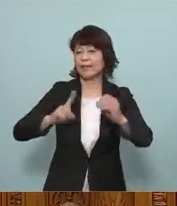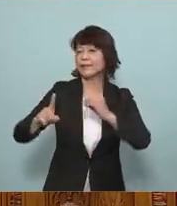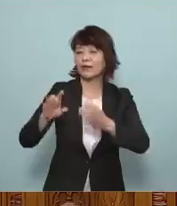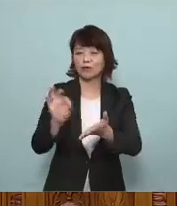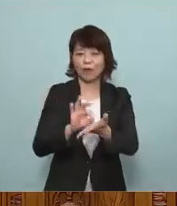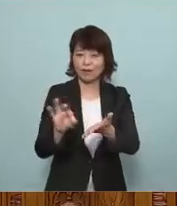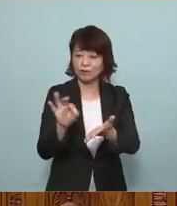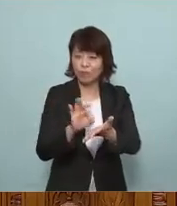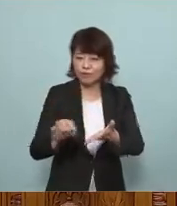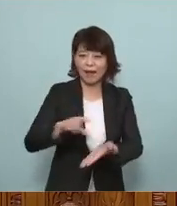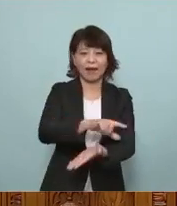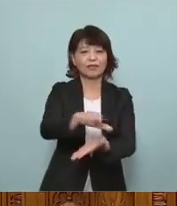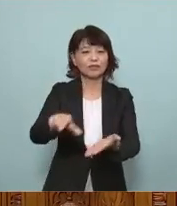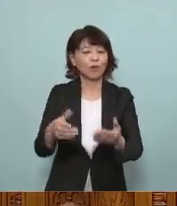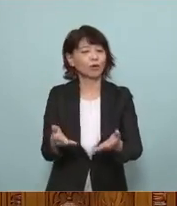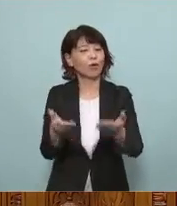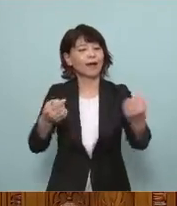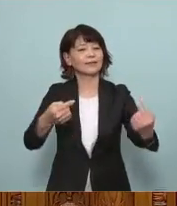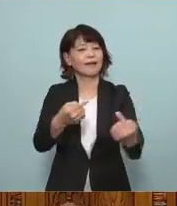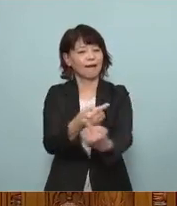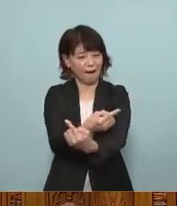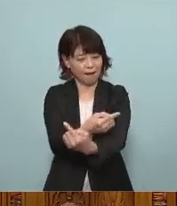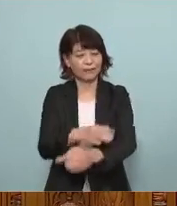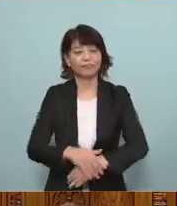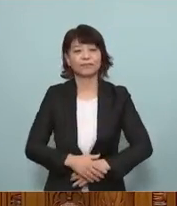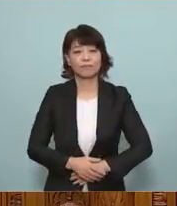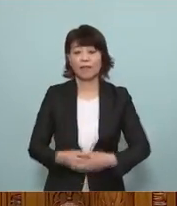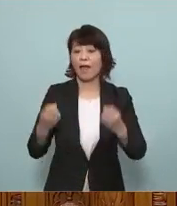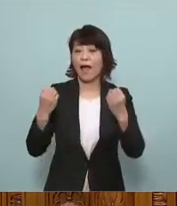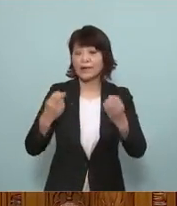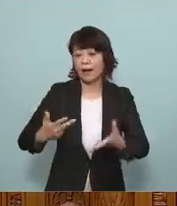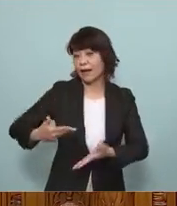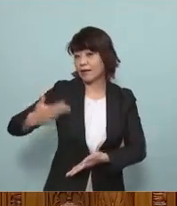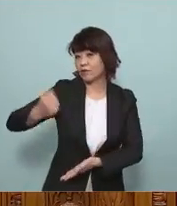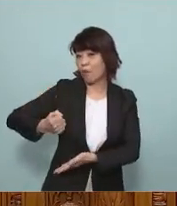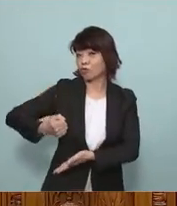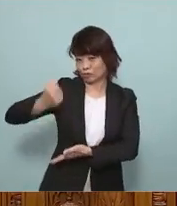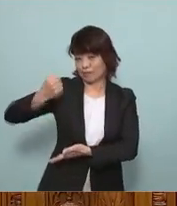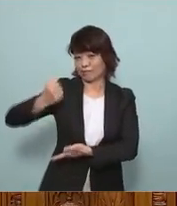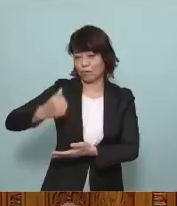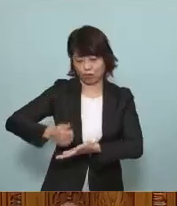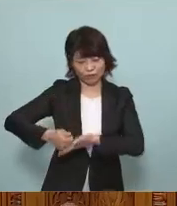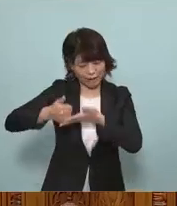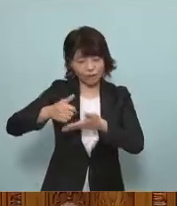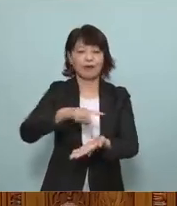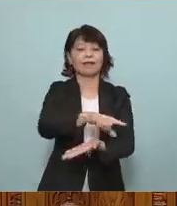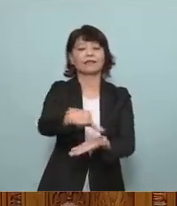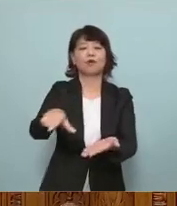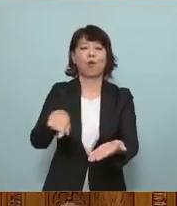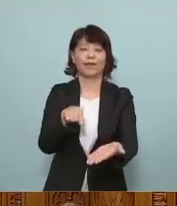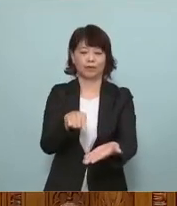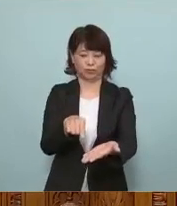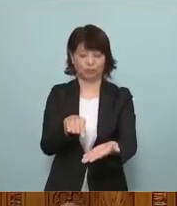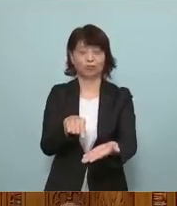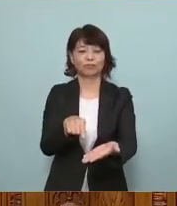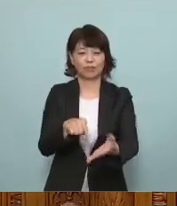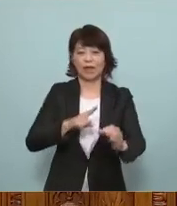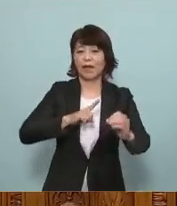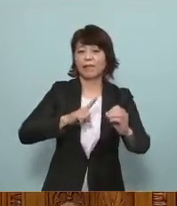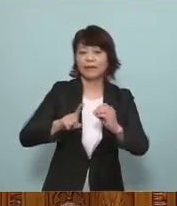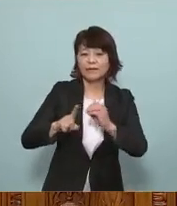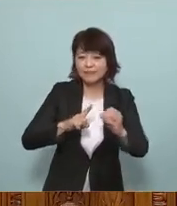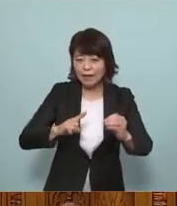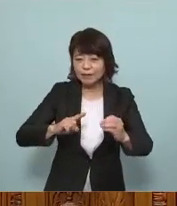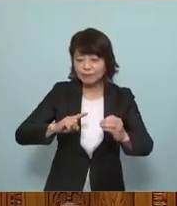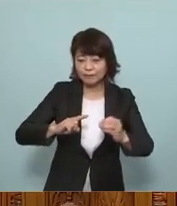用した地方の活性化です。新しい資本主義の主役は地方です。デジタル田園